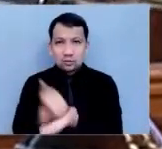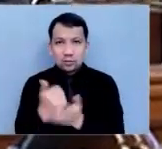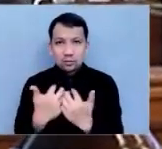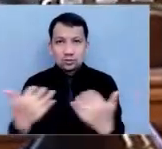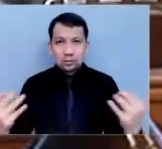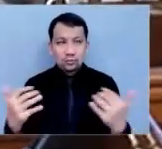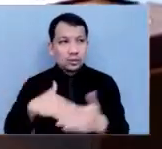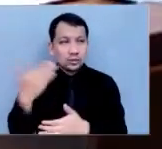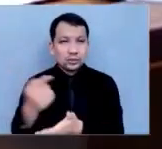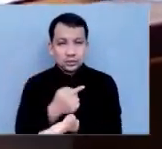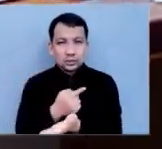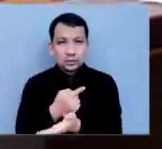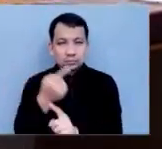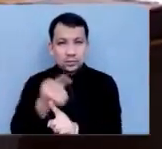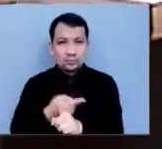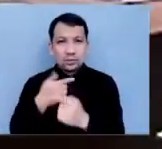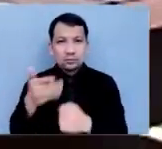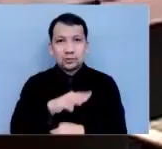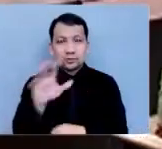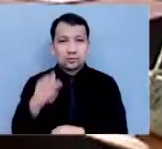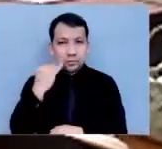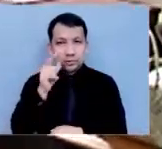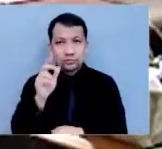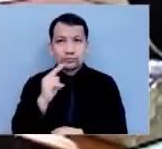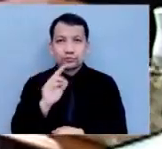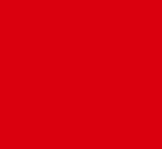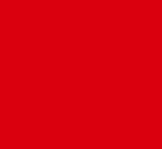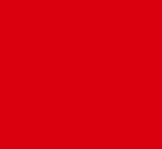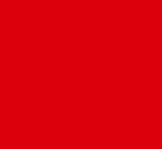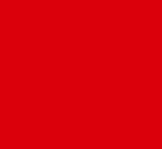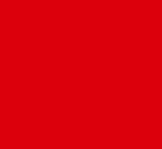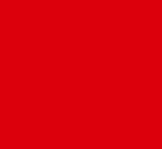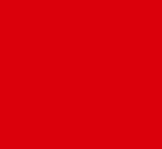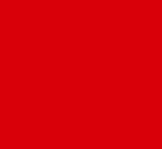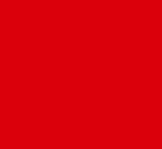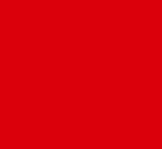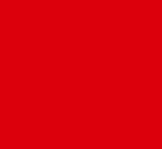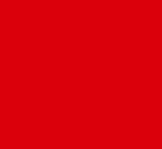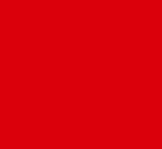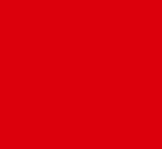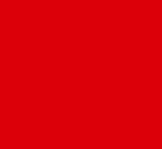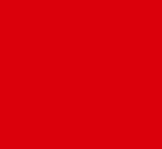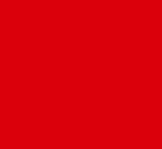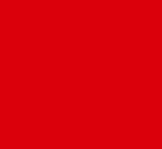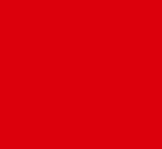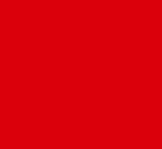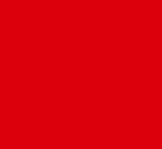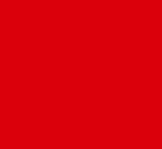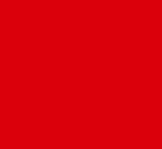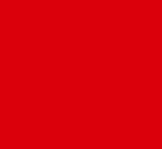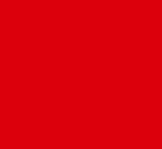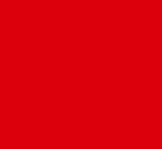buwan. Nagbabalita mula sa Frontline, Mayan Los Baños, News 5. Mga kapatid, Julius Babaw po. Iba na ang